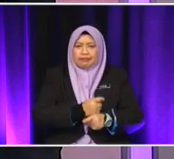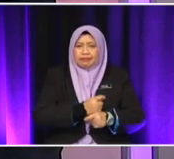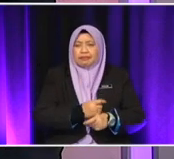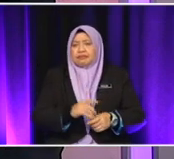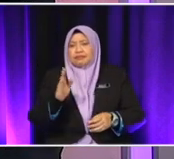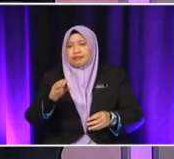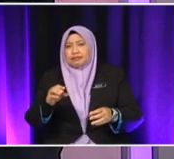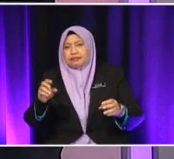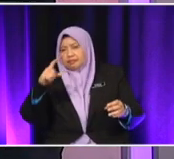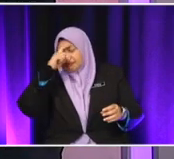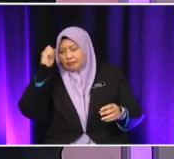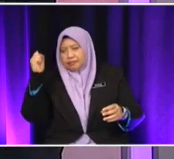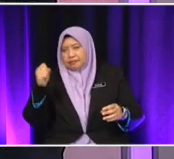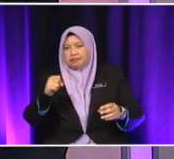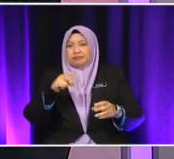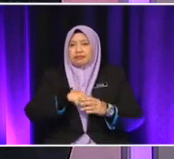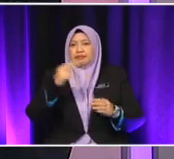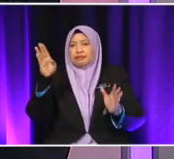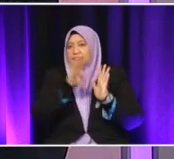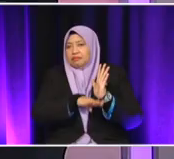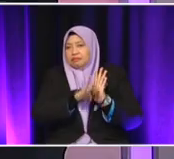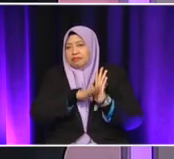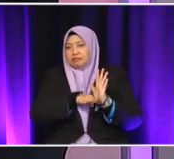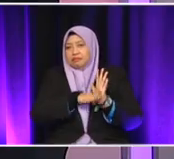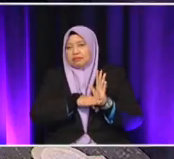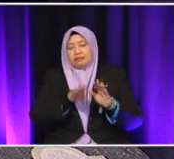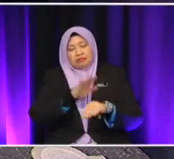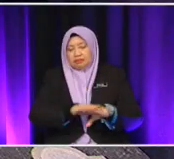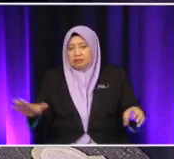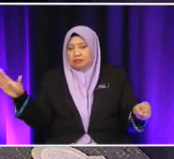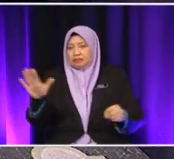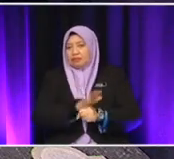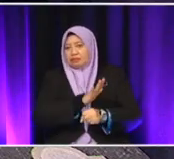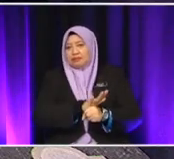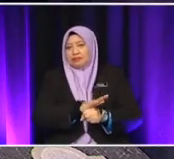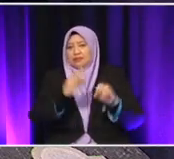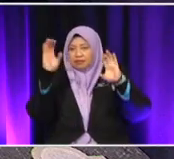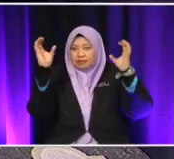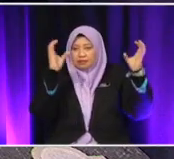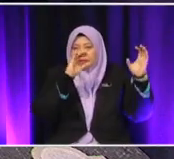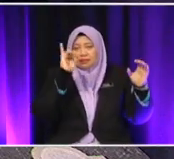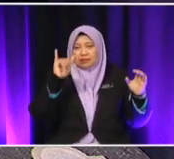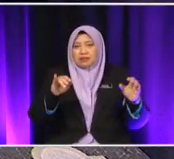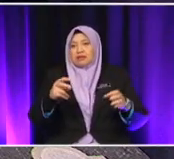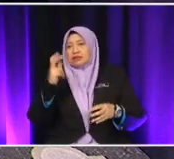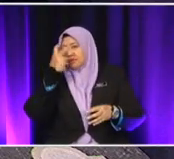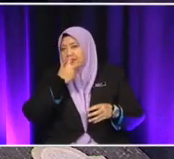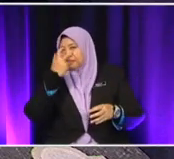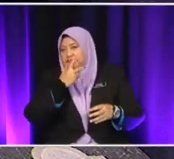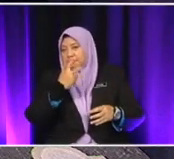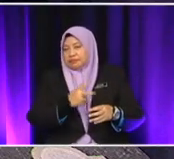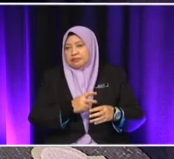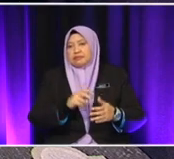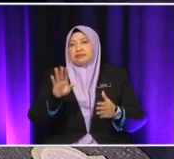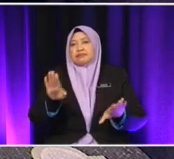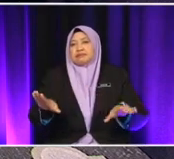tidak dapat menghasilkan hasil yang cukup Lah sebaliknya kalau cuaca ya dalam keadaan yang normal apa yang